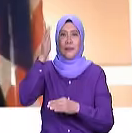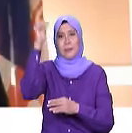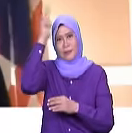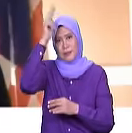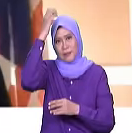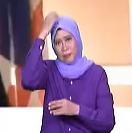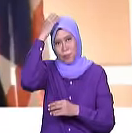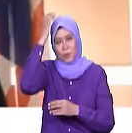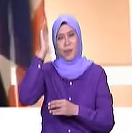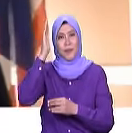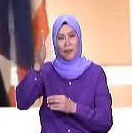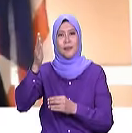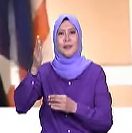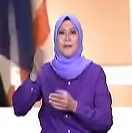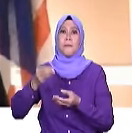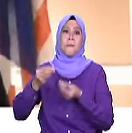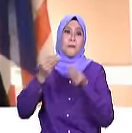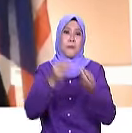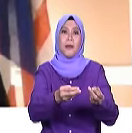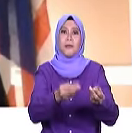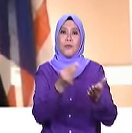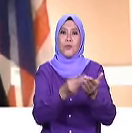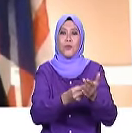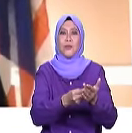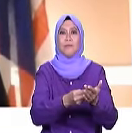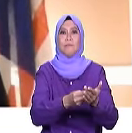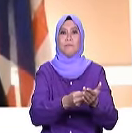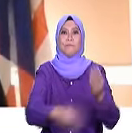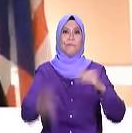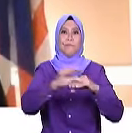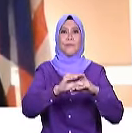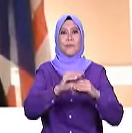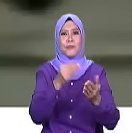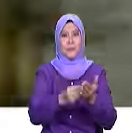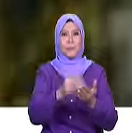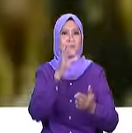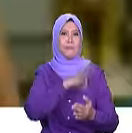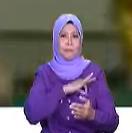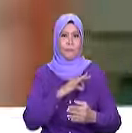kepada Esko Yang Berhormat, dan insyaAllah kita akan bagi satu insentif yang bersesuaian nanti.